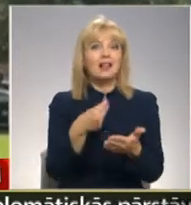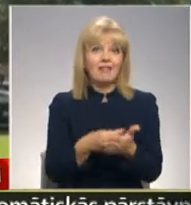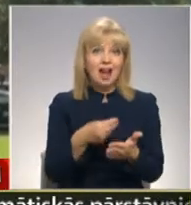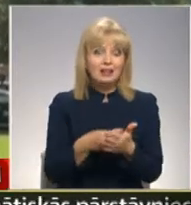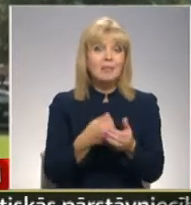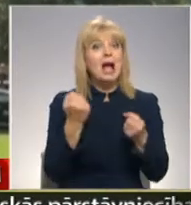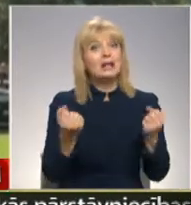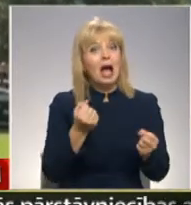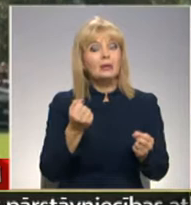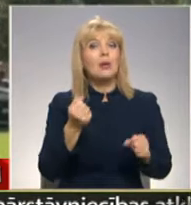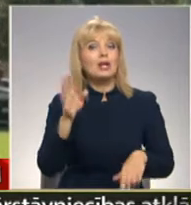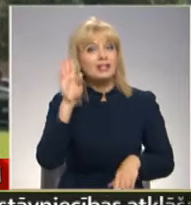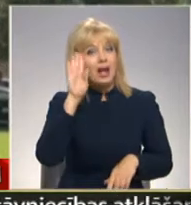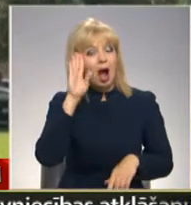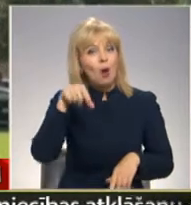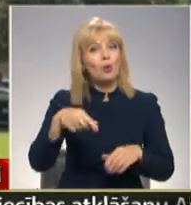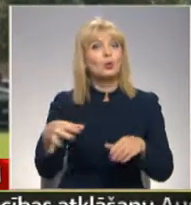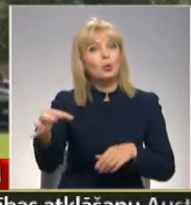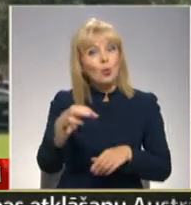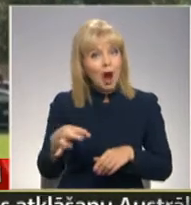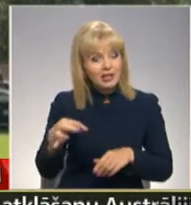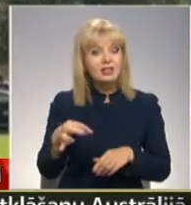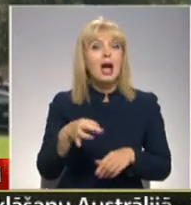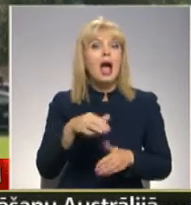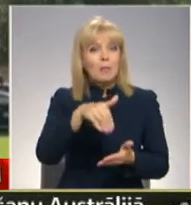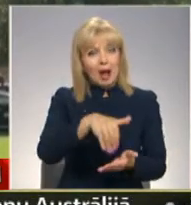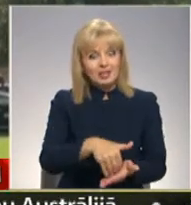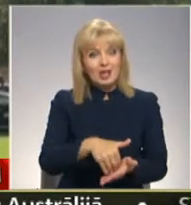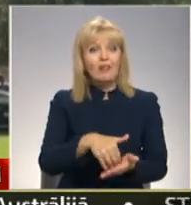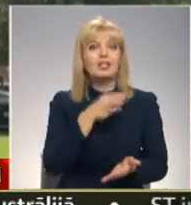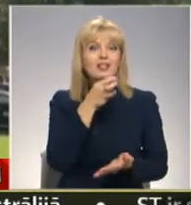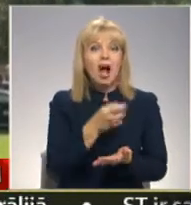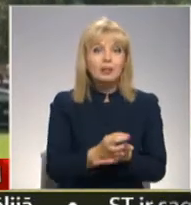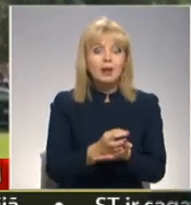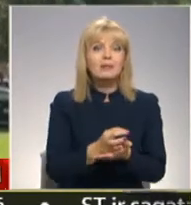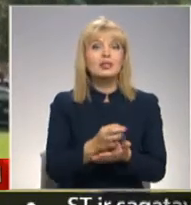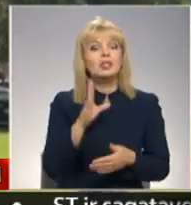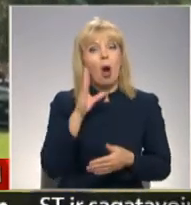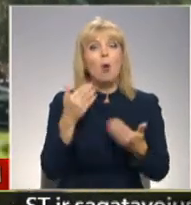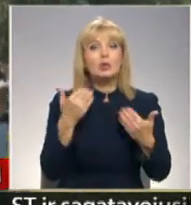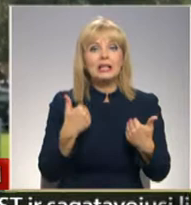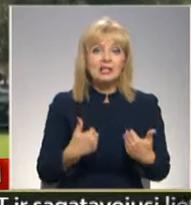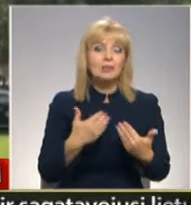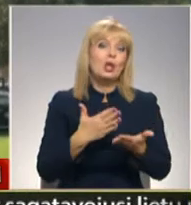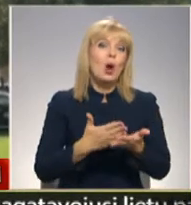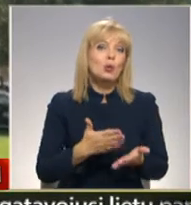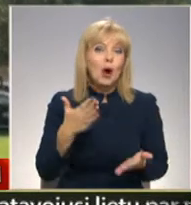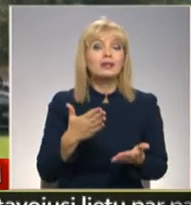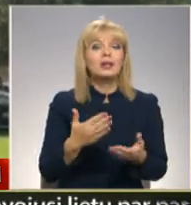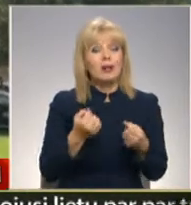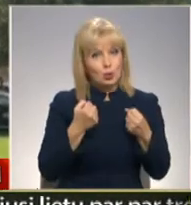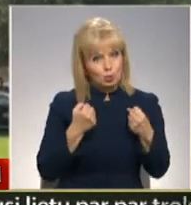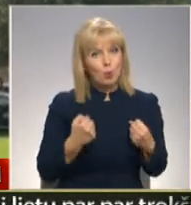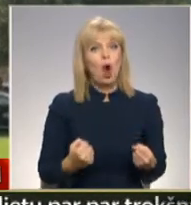darbojoties skautos kļūstu patstāvīgāks, atbildīgāks. Un skautisms noteikti man ir savā ziņā norūdījis un